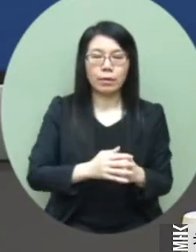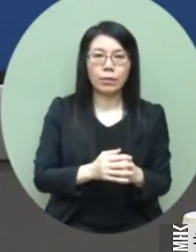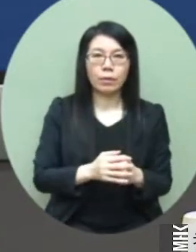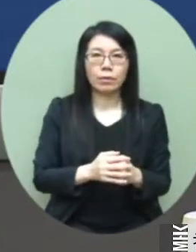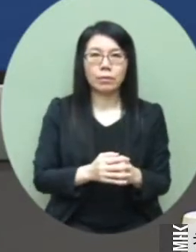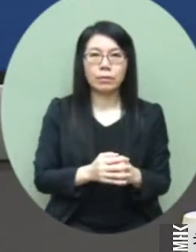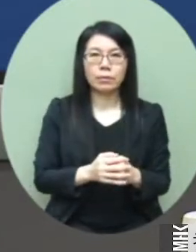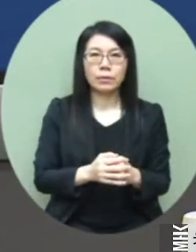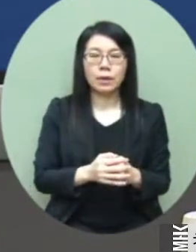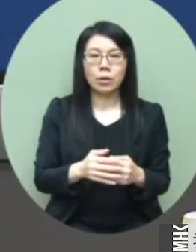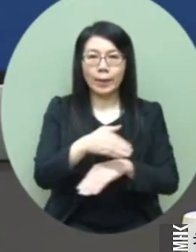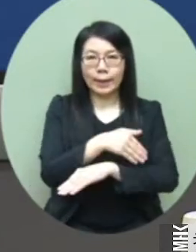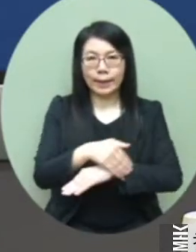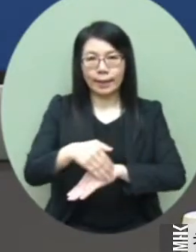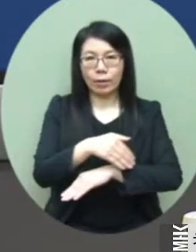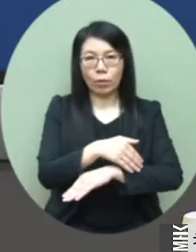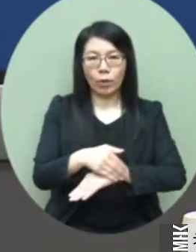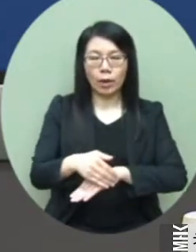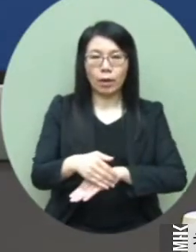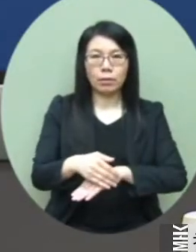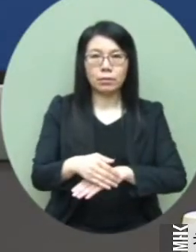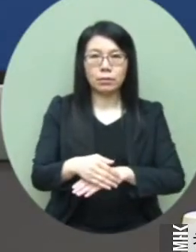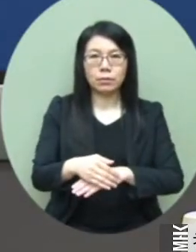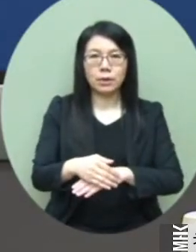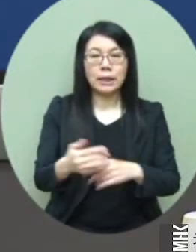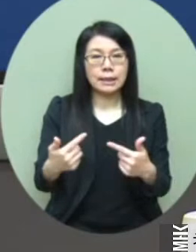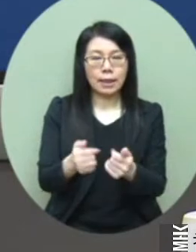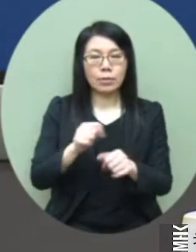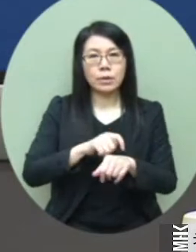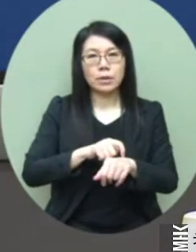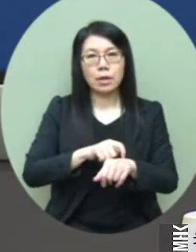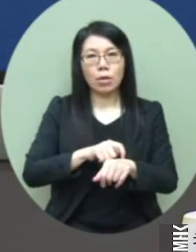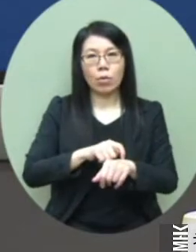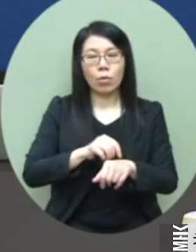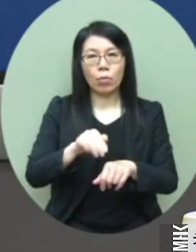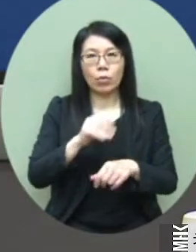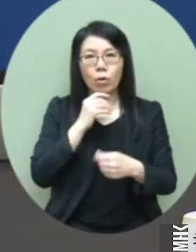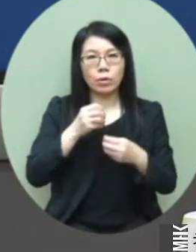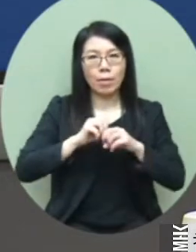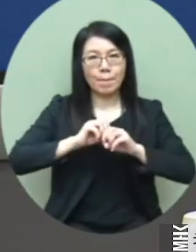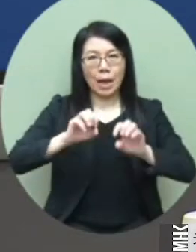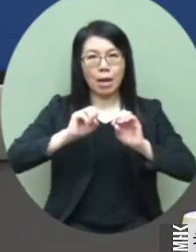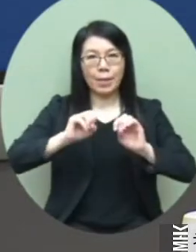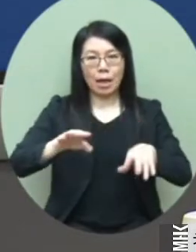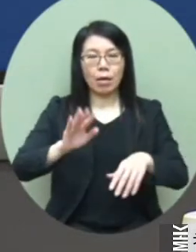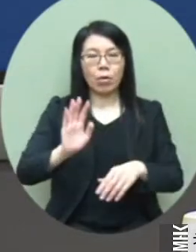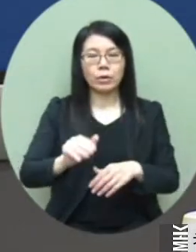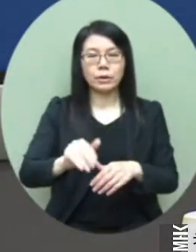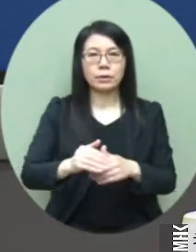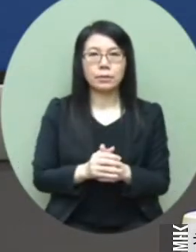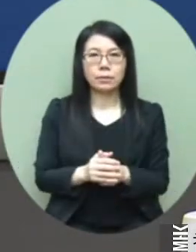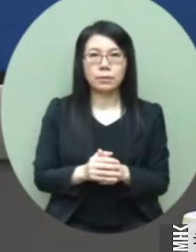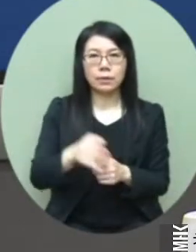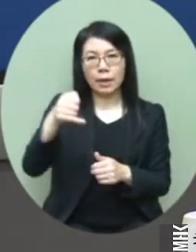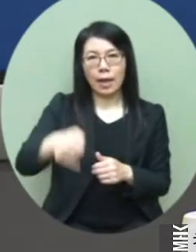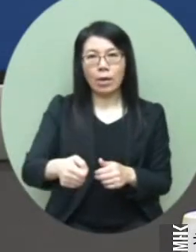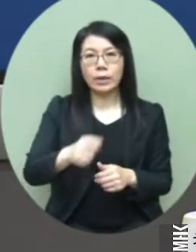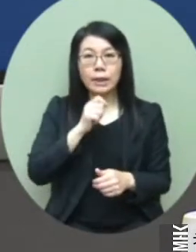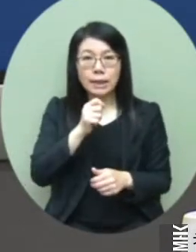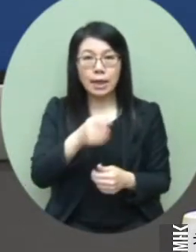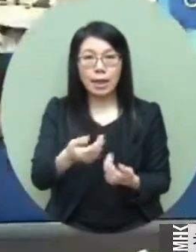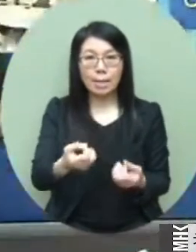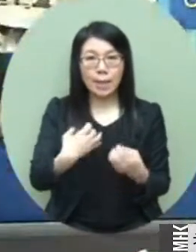處理同埋計劃，咁所以到適當嘅時候咧會同大家公佈嚇。 下一位記者提問，